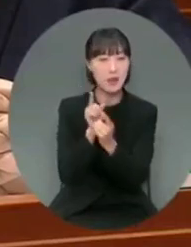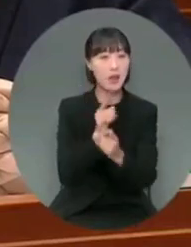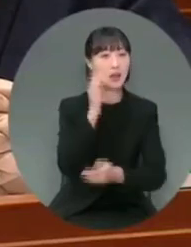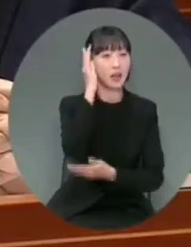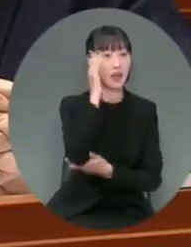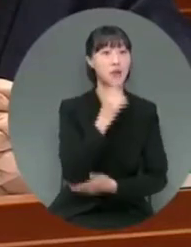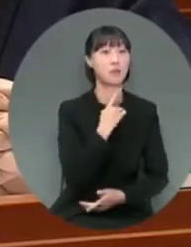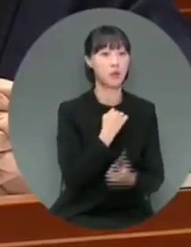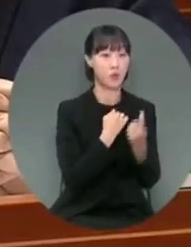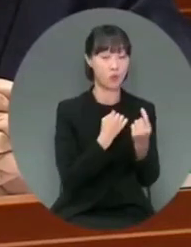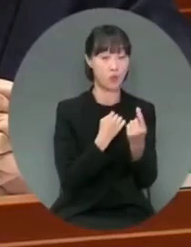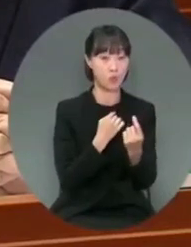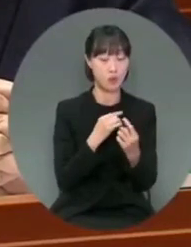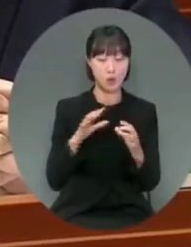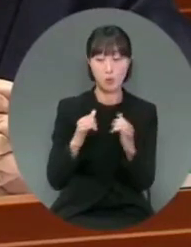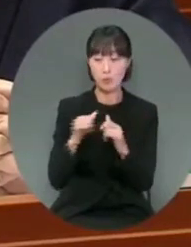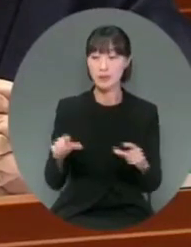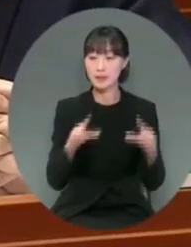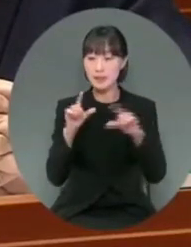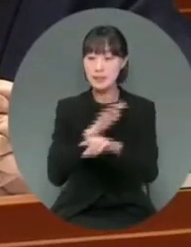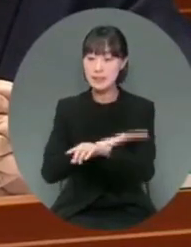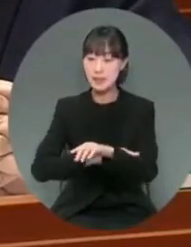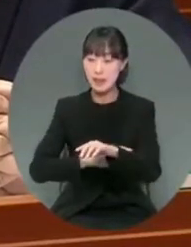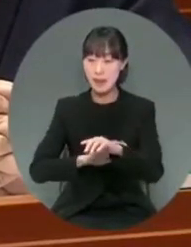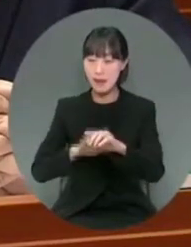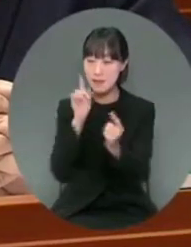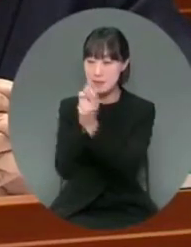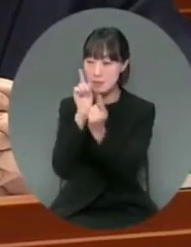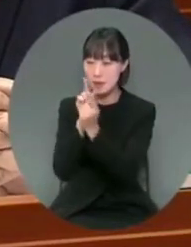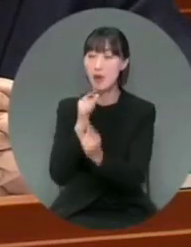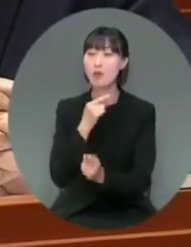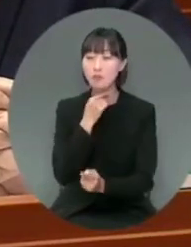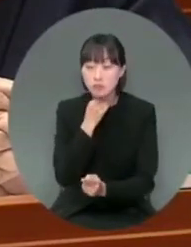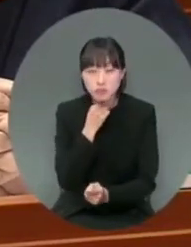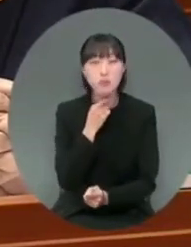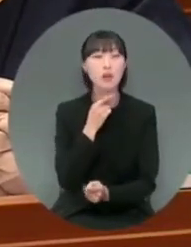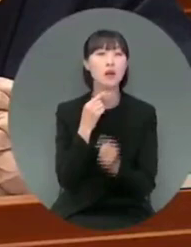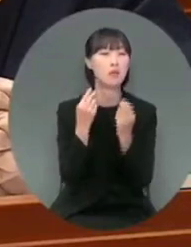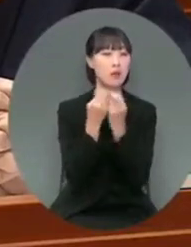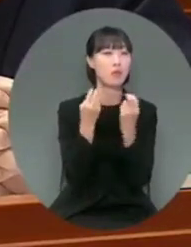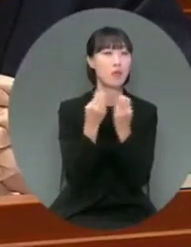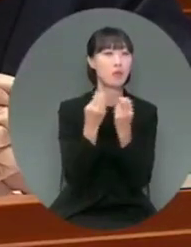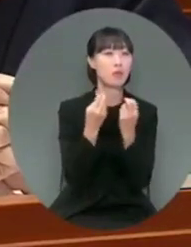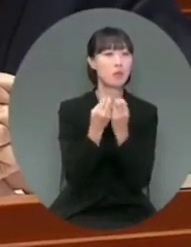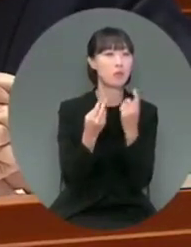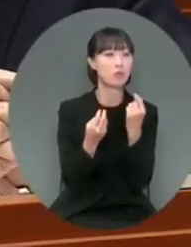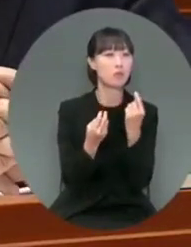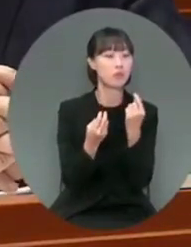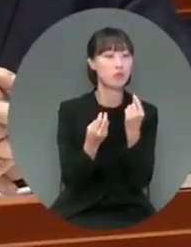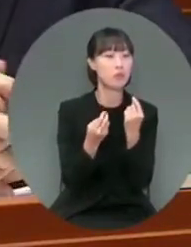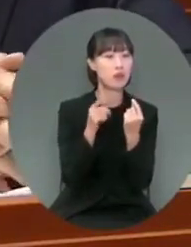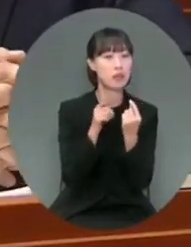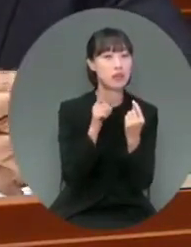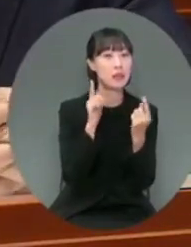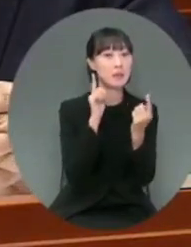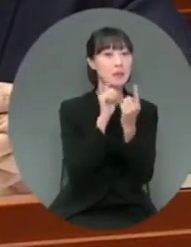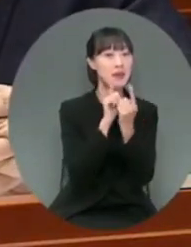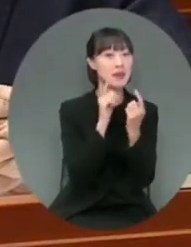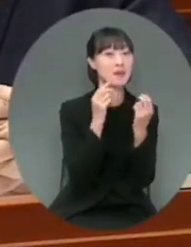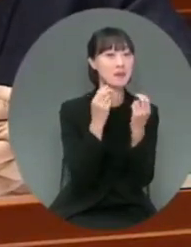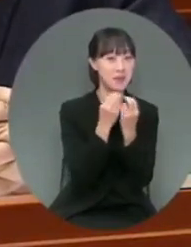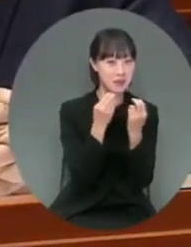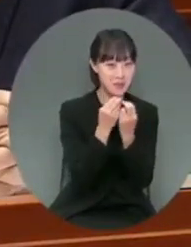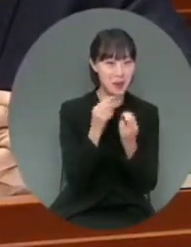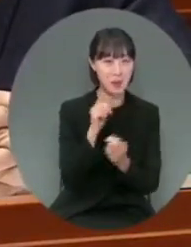현장에 가장 깊숙이 들어가는 것이 바로 그분들을 만나는 거 아니겠어요? 네, 그 지금 그분들을 만나는 방법이 같이 이